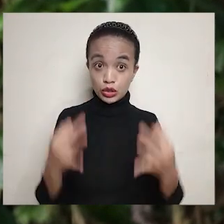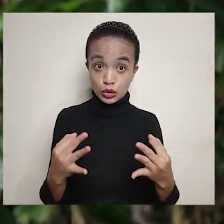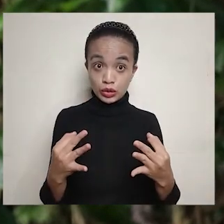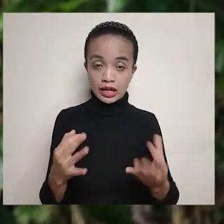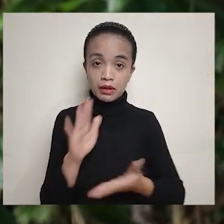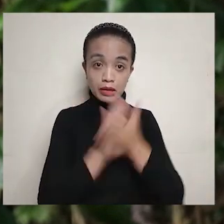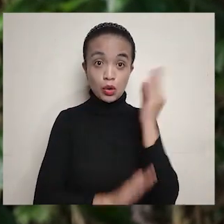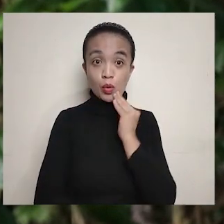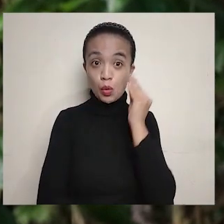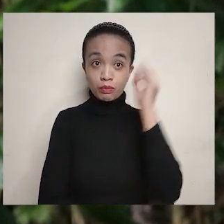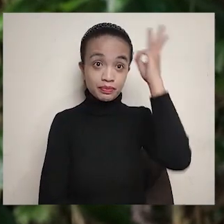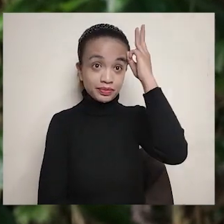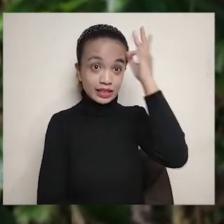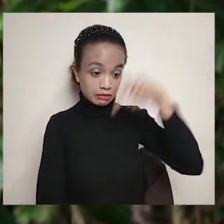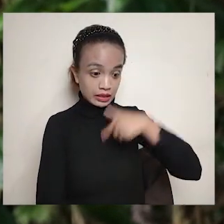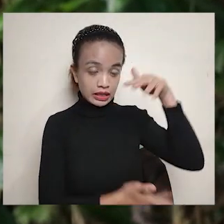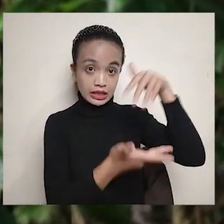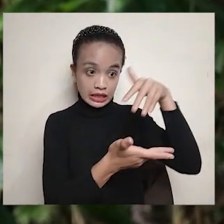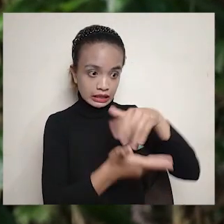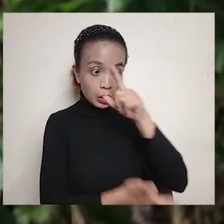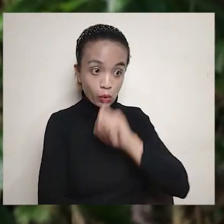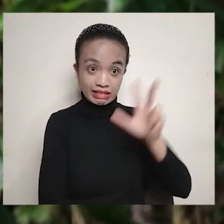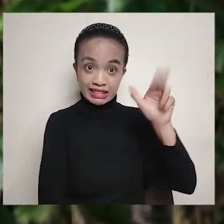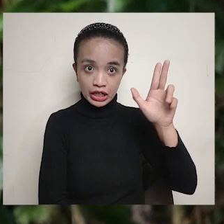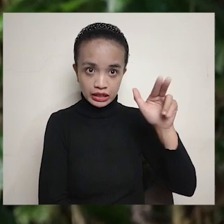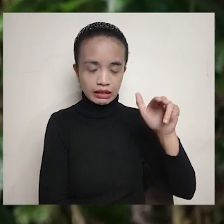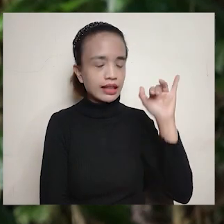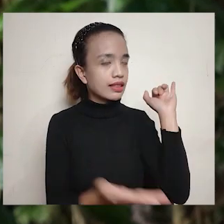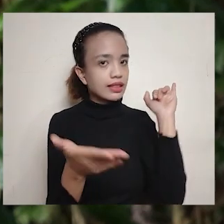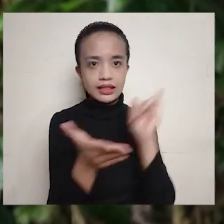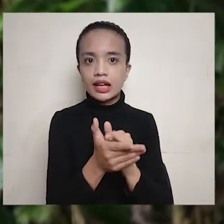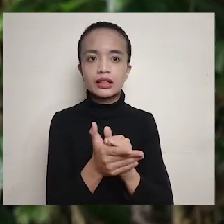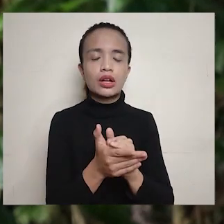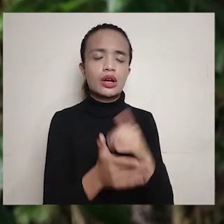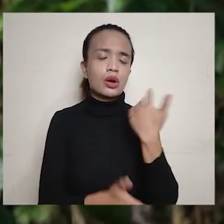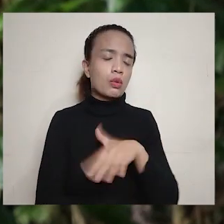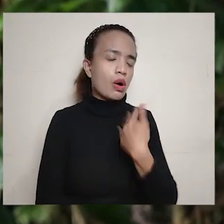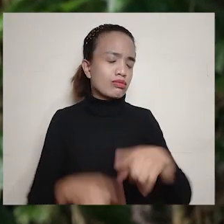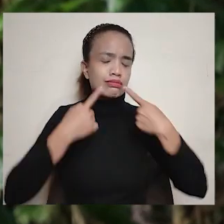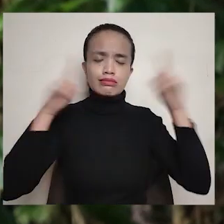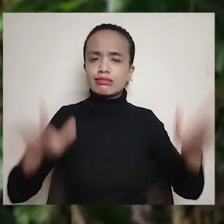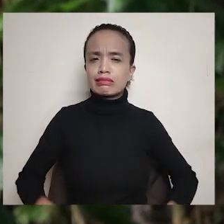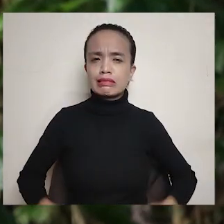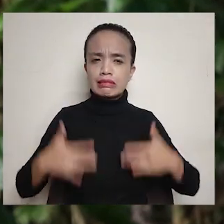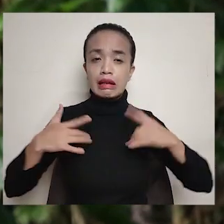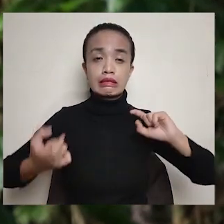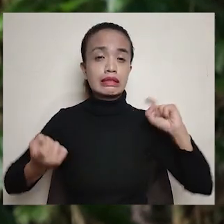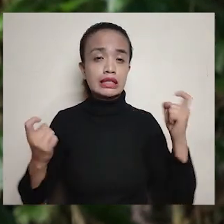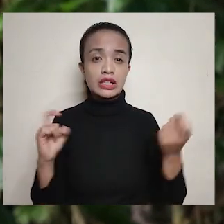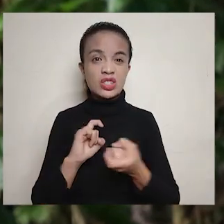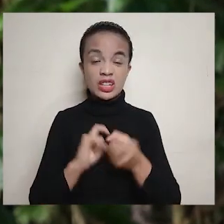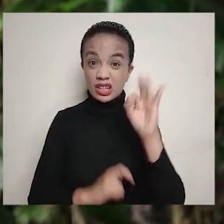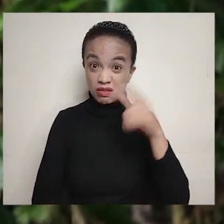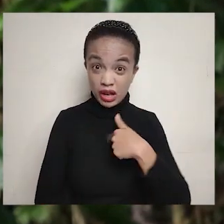umuwi sa Ifugao, mag-aral dito at 13 years old, sa akin yun talaga yung very providential life game changer. Kasi